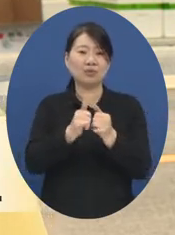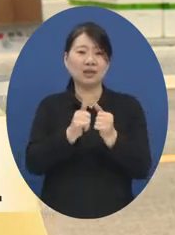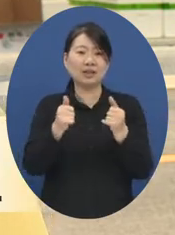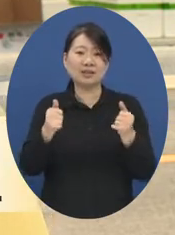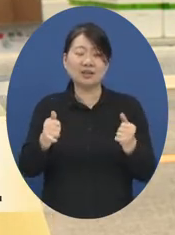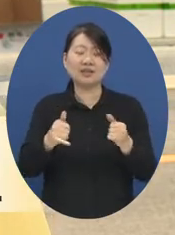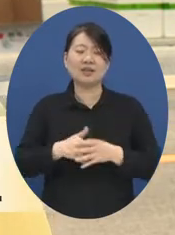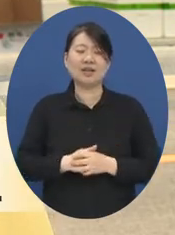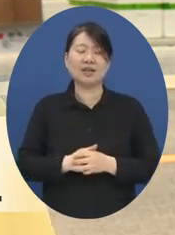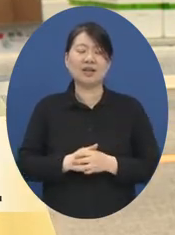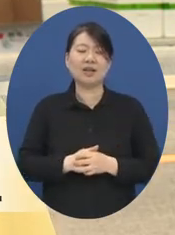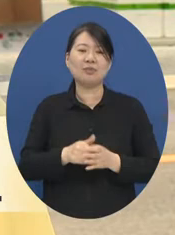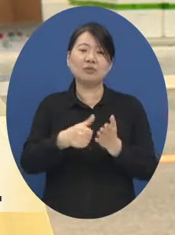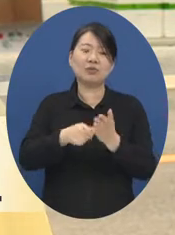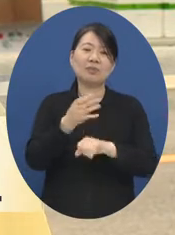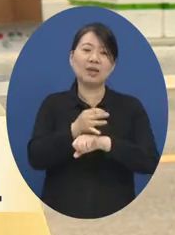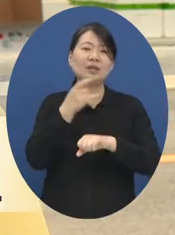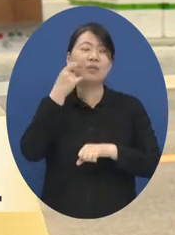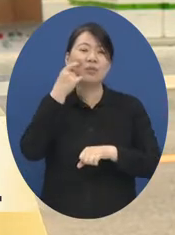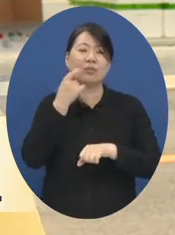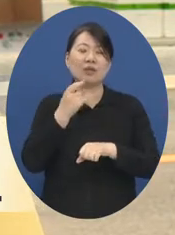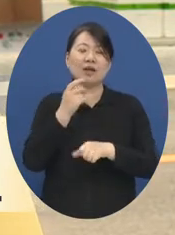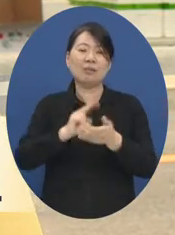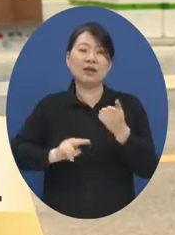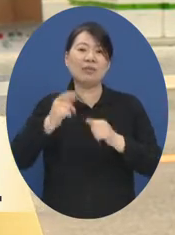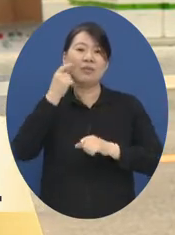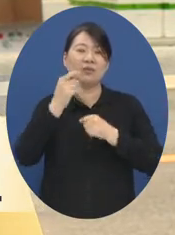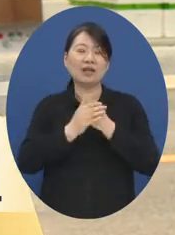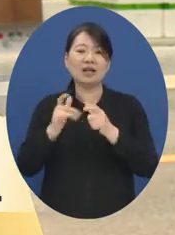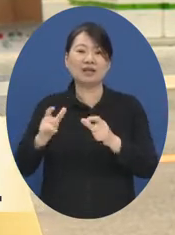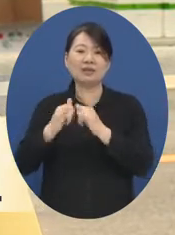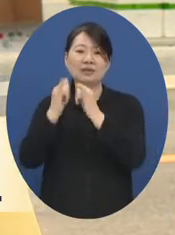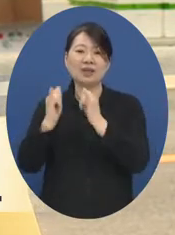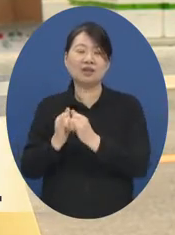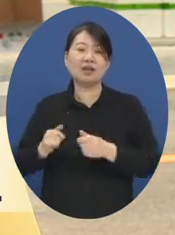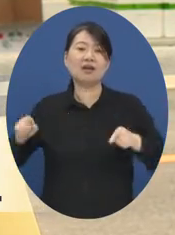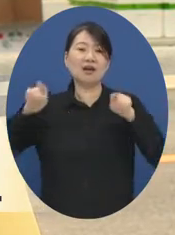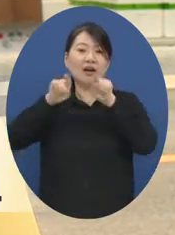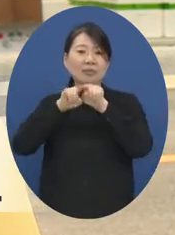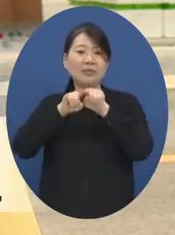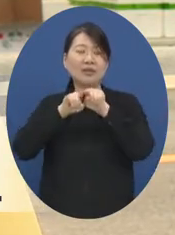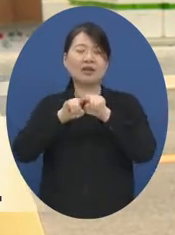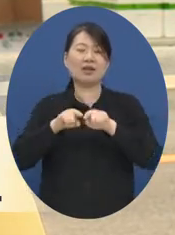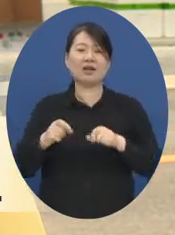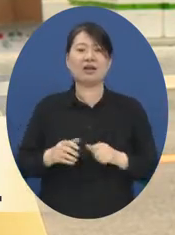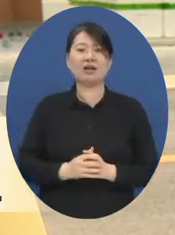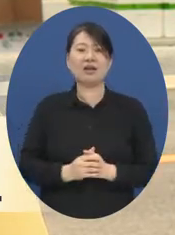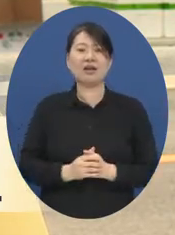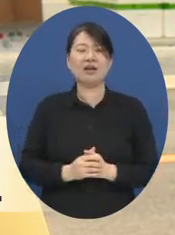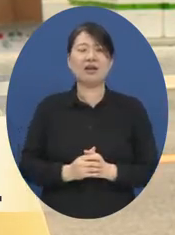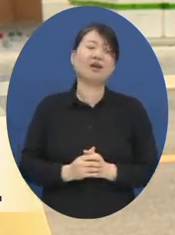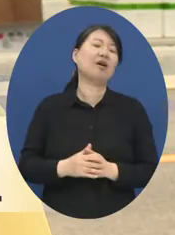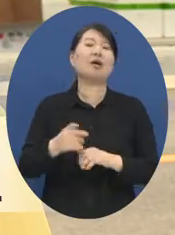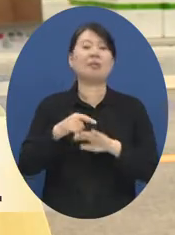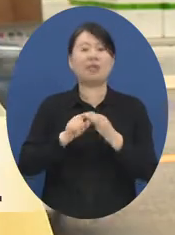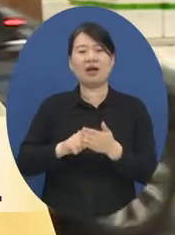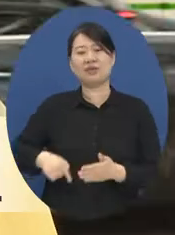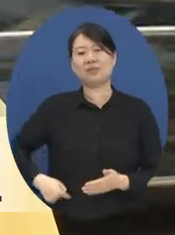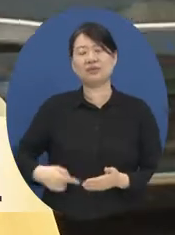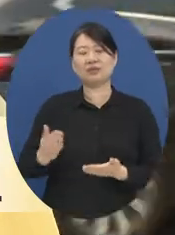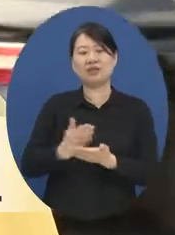이 재료들을 팔지를 못하고 시민단체와 함께 그거 있고 아씨 제 아픔을 나누는